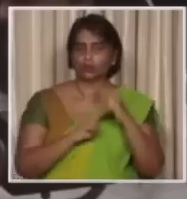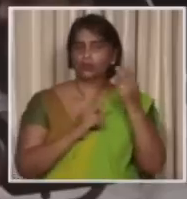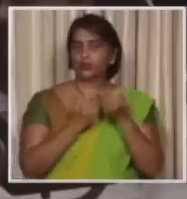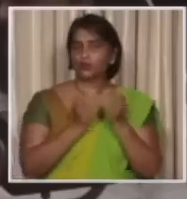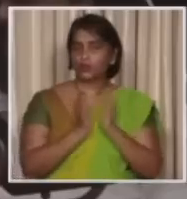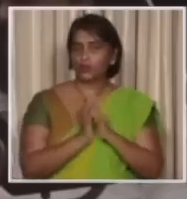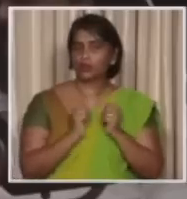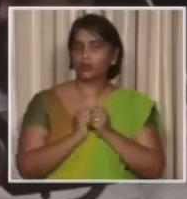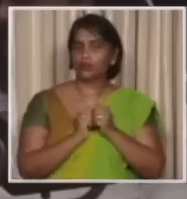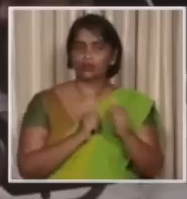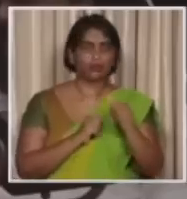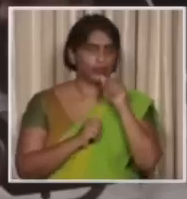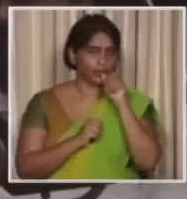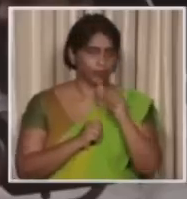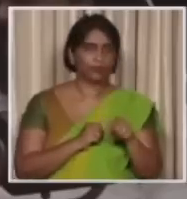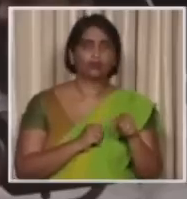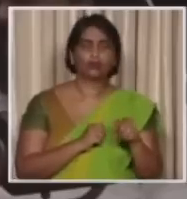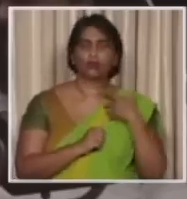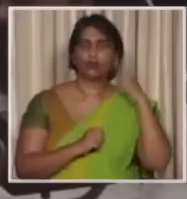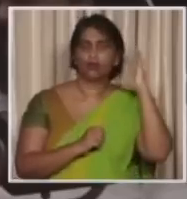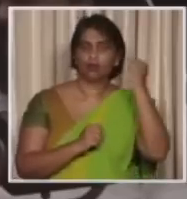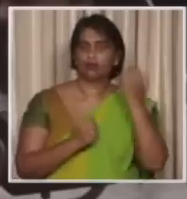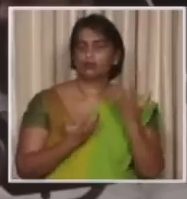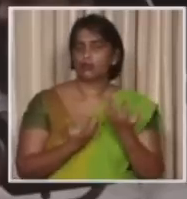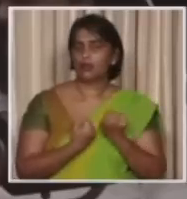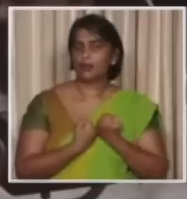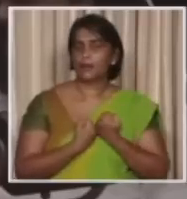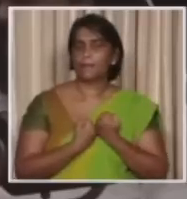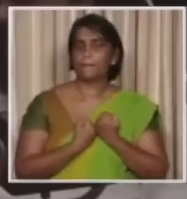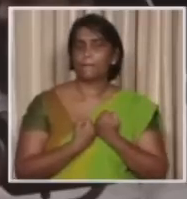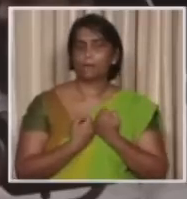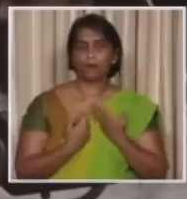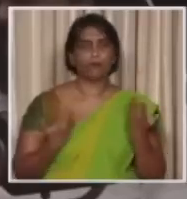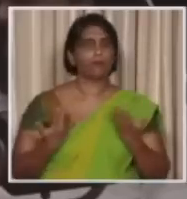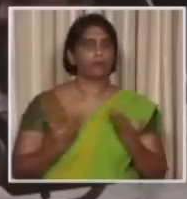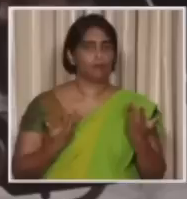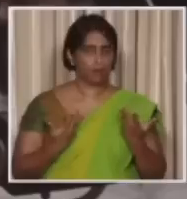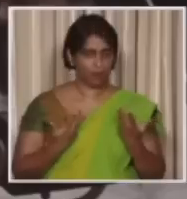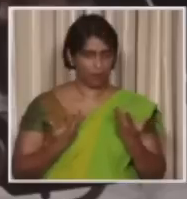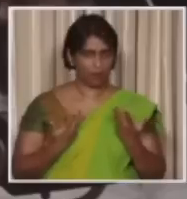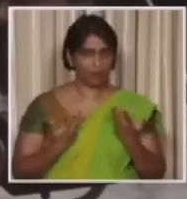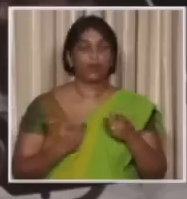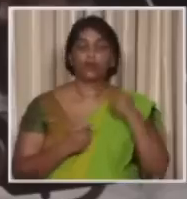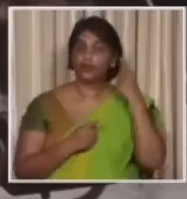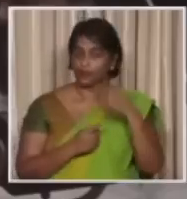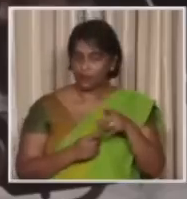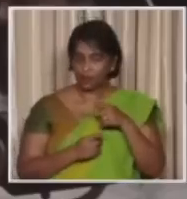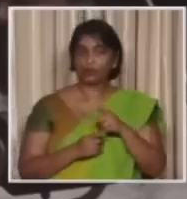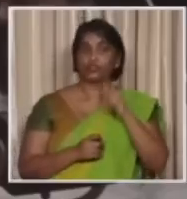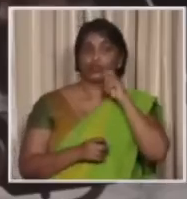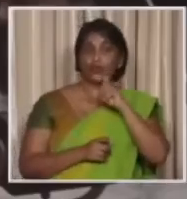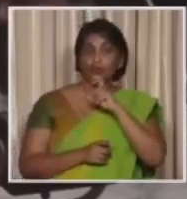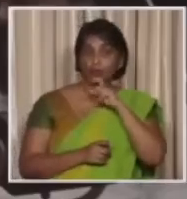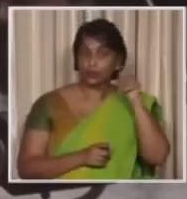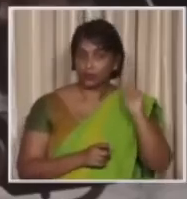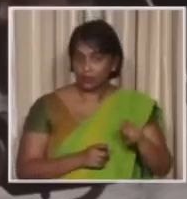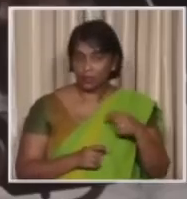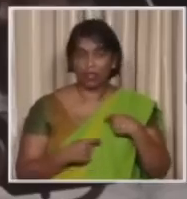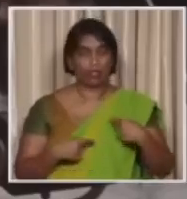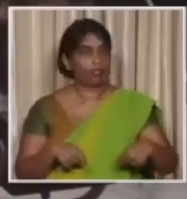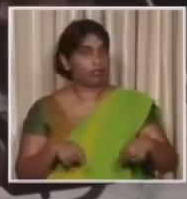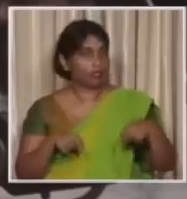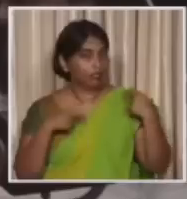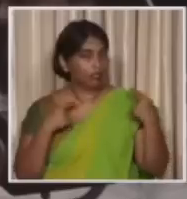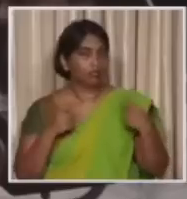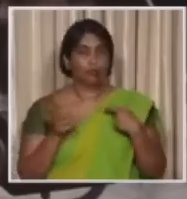තමන්ගේ කාර්යභාරය කිසිසේත් ඉෂ්ට කිරීමට පුළුවන් කමක් නැහැ. එම නිසා විනිශ්චයකාරවරුන්ට තර්ජන